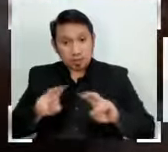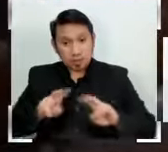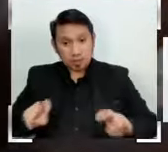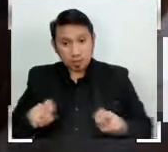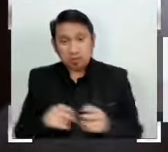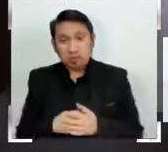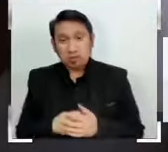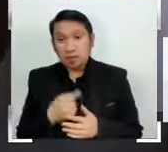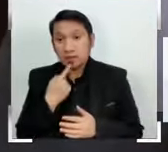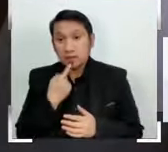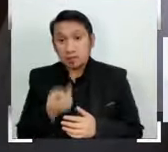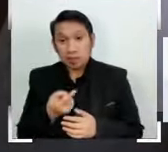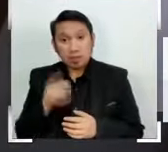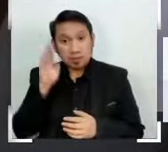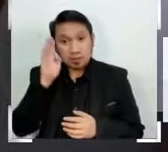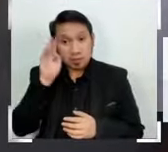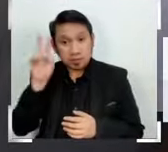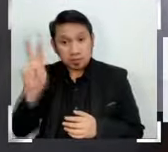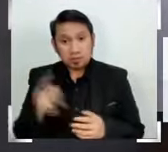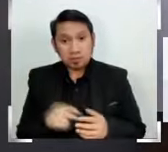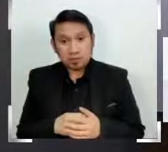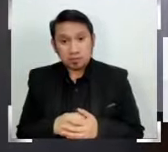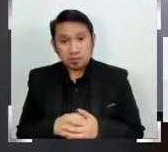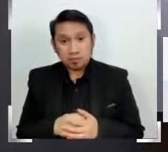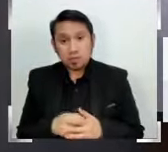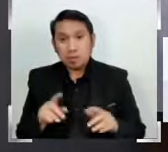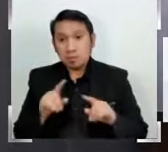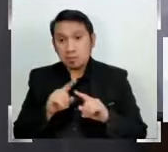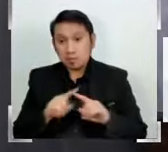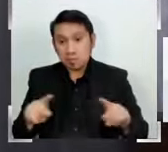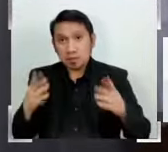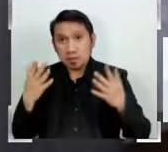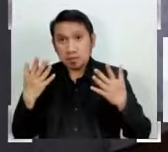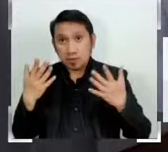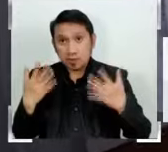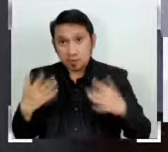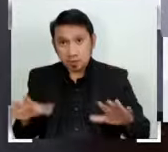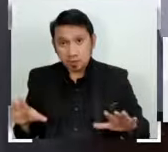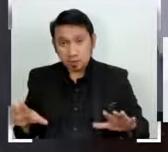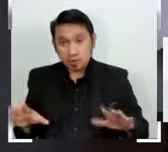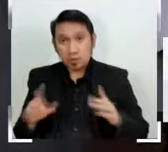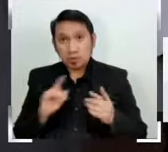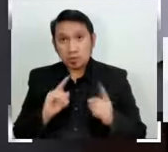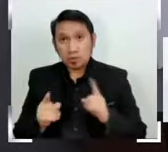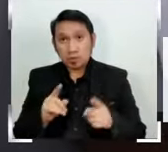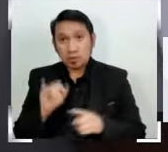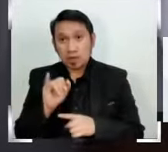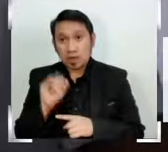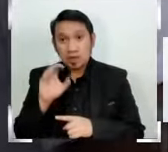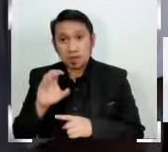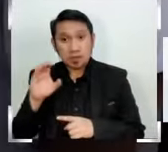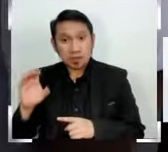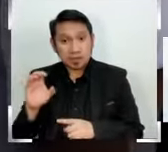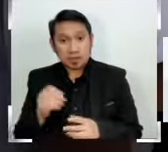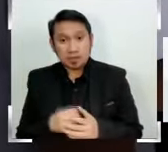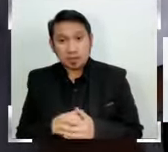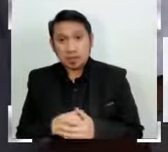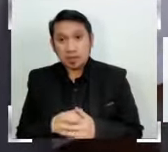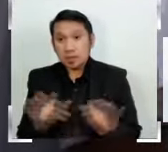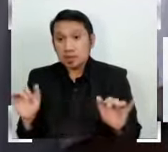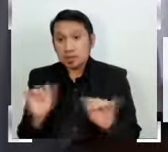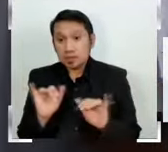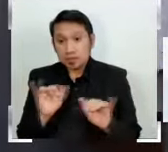ni Pangulong Marcos, basta tapos na lahat ng ating pag-uusap sa ICC at kagaya ng sinasabi